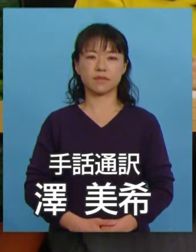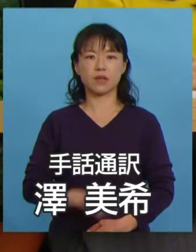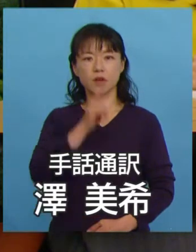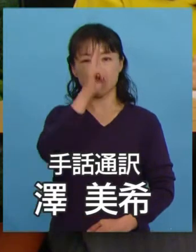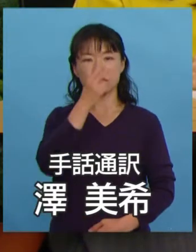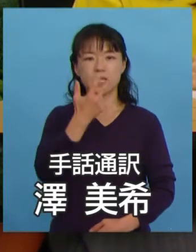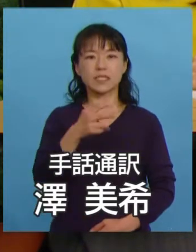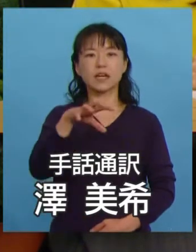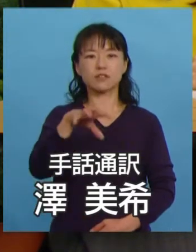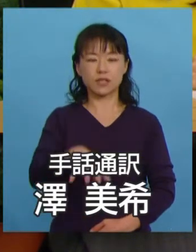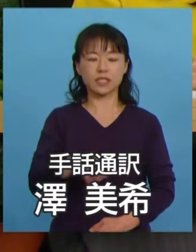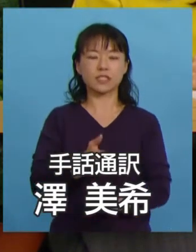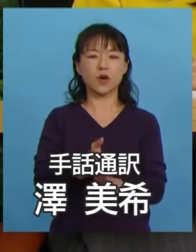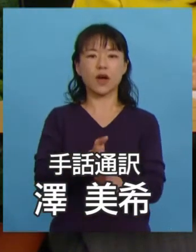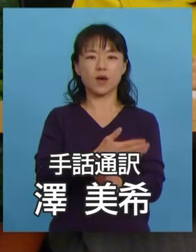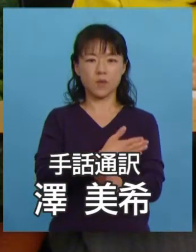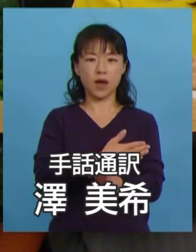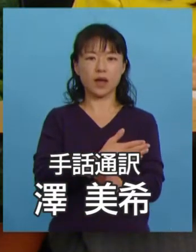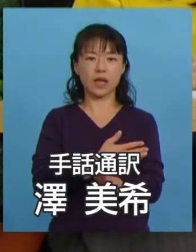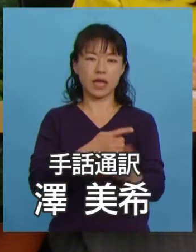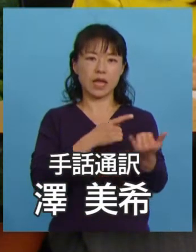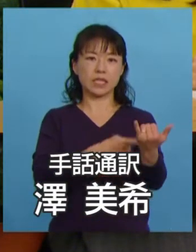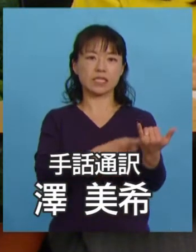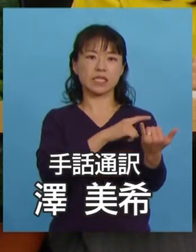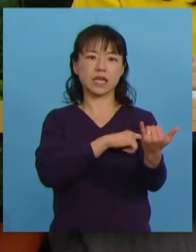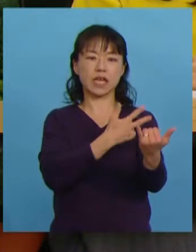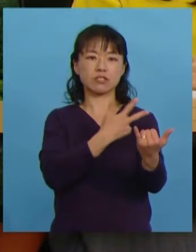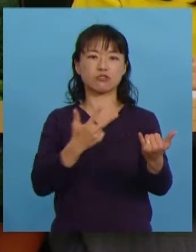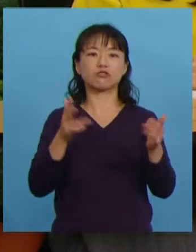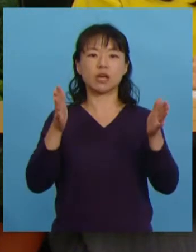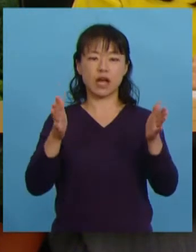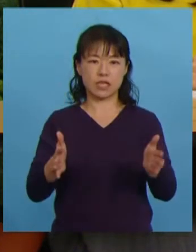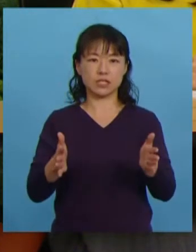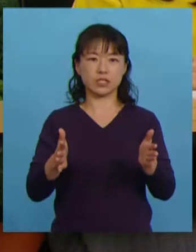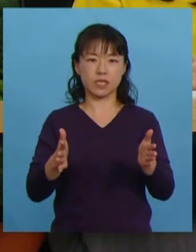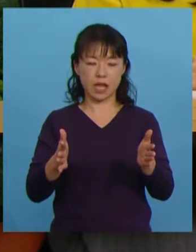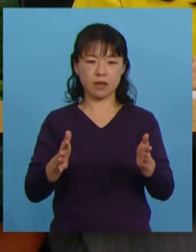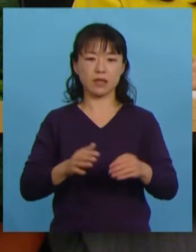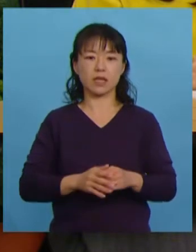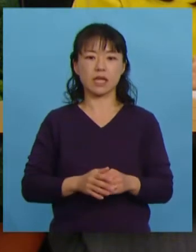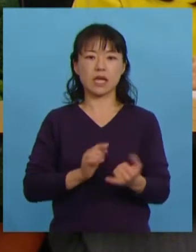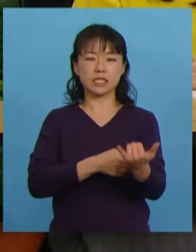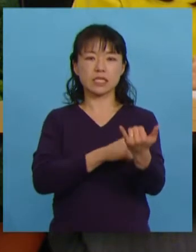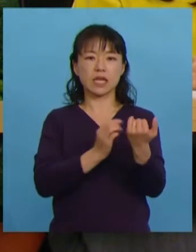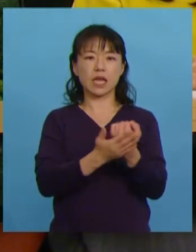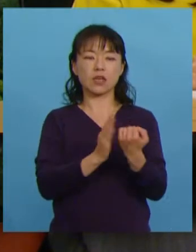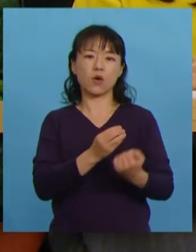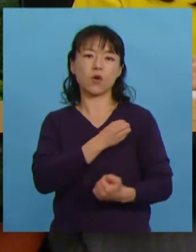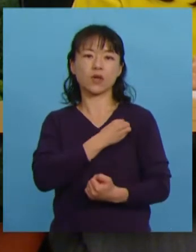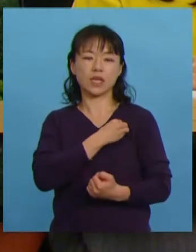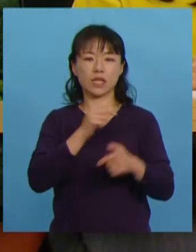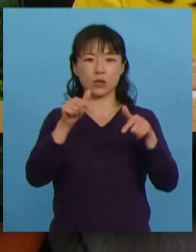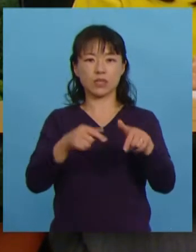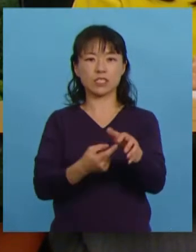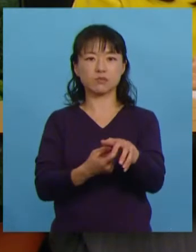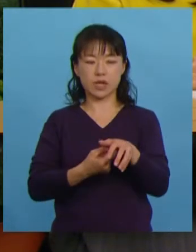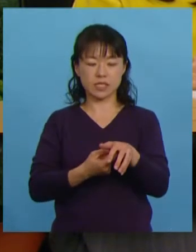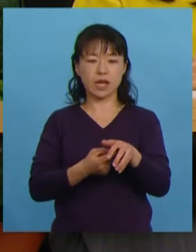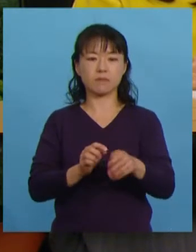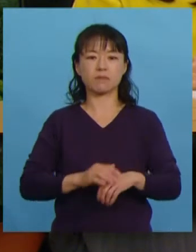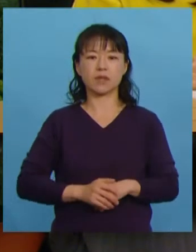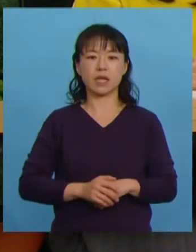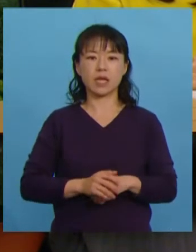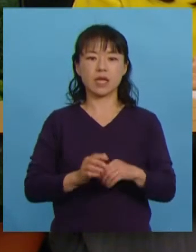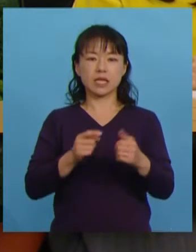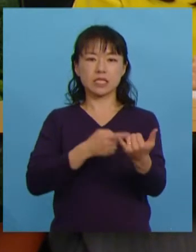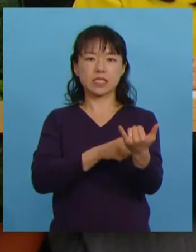こんにちは、市役所です。後半は第71回人権週間について、人権擁護委員の西村さんと人権